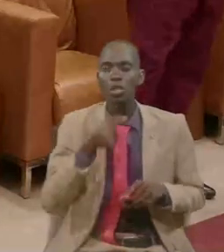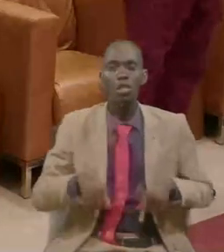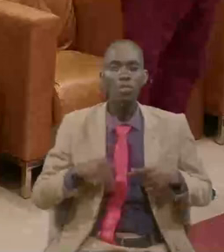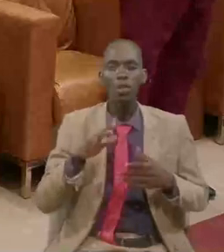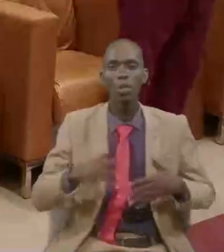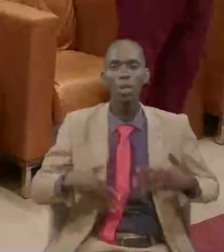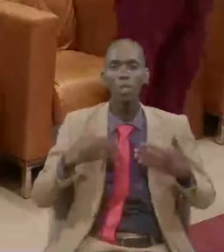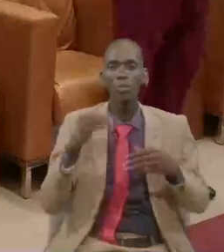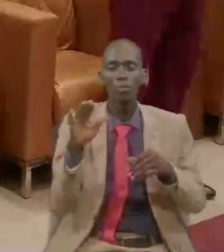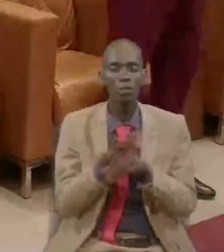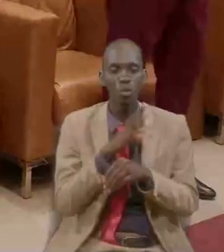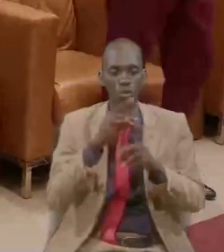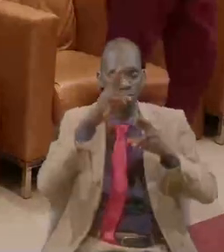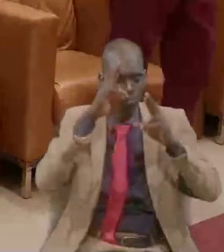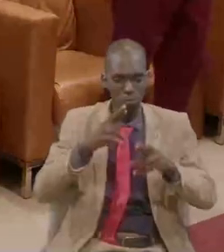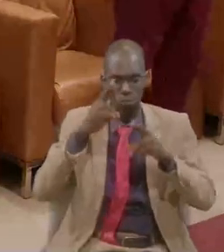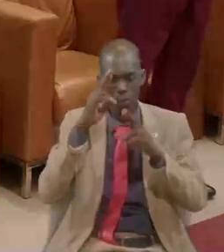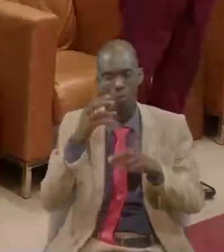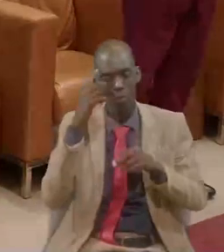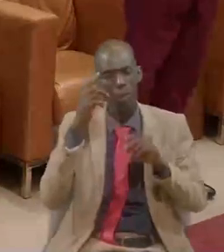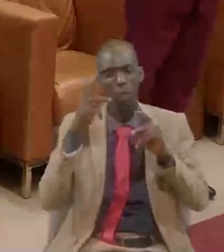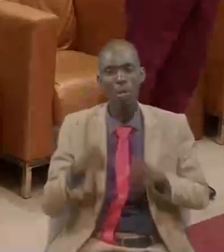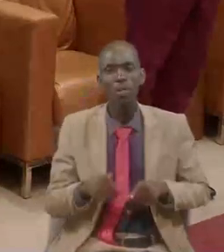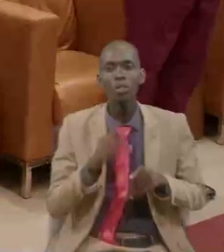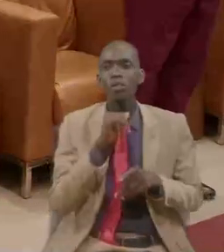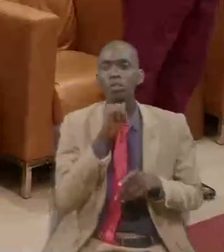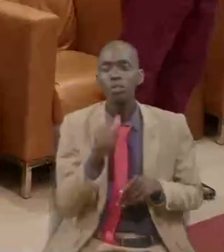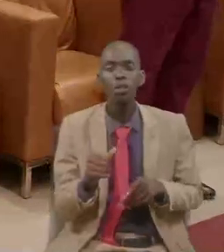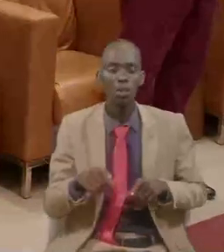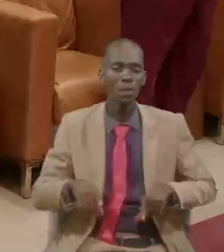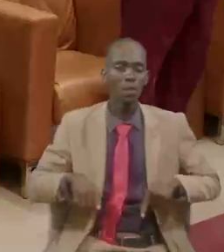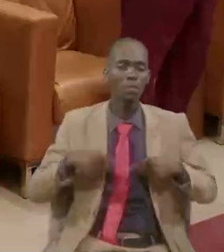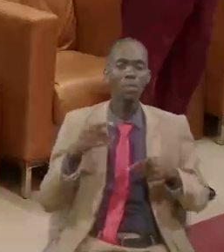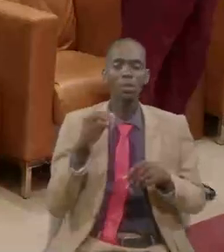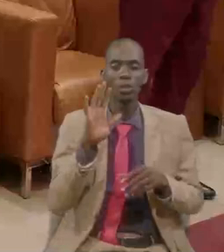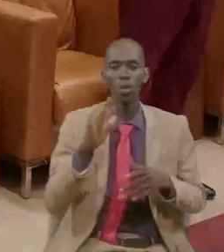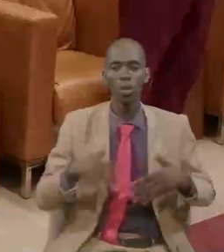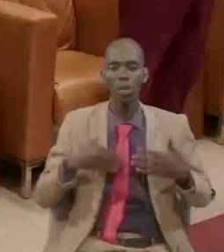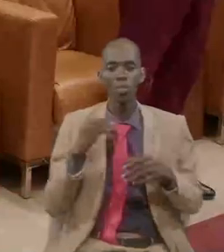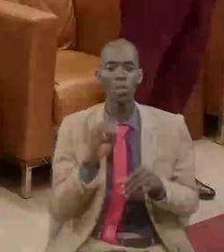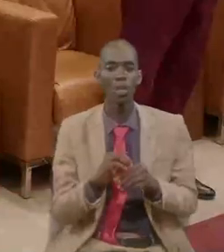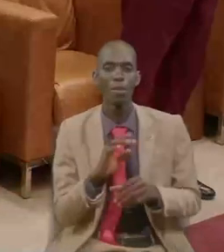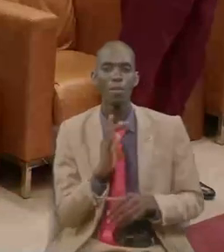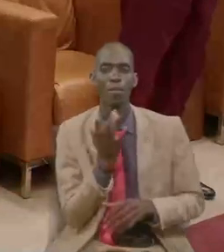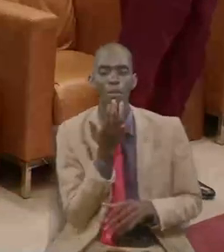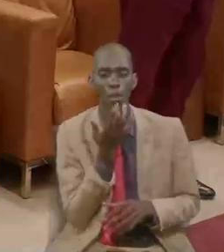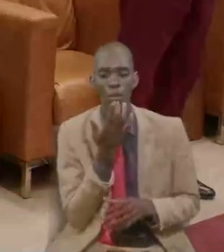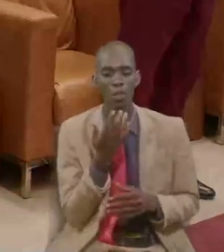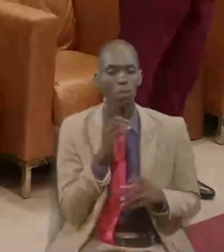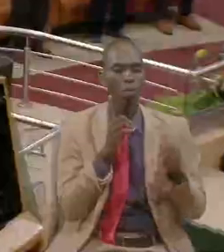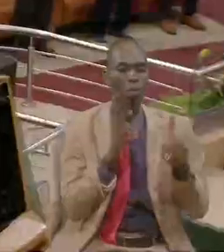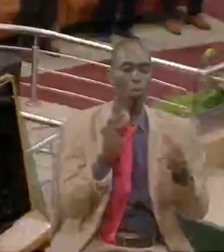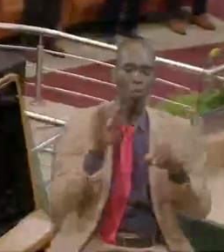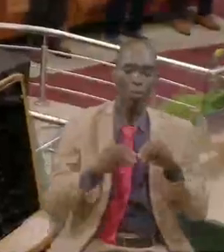avec acception de personne, sans mener votre vie dans le favoritisme, dans le